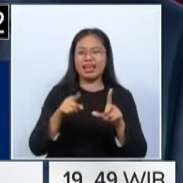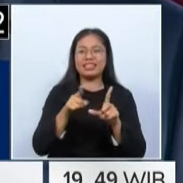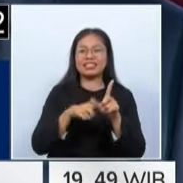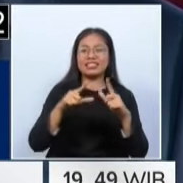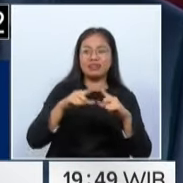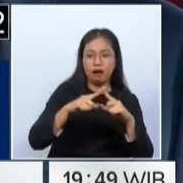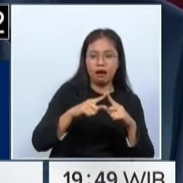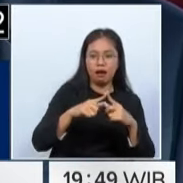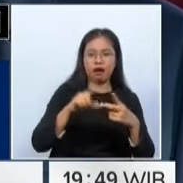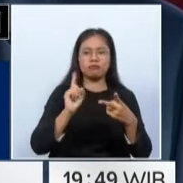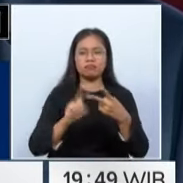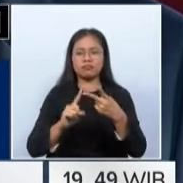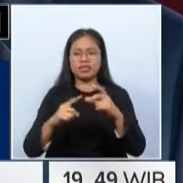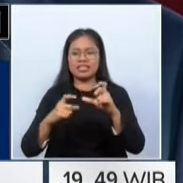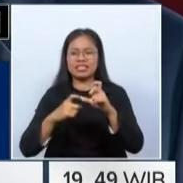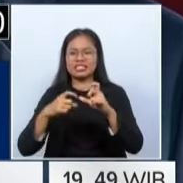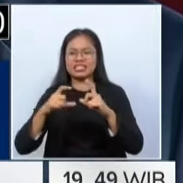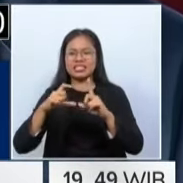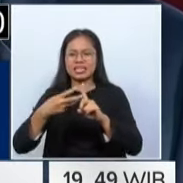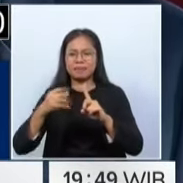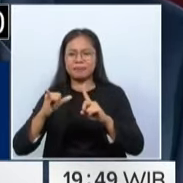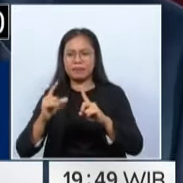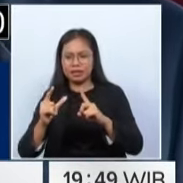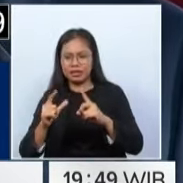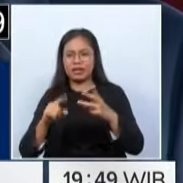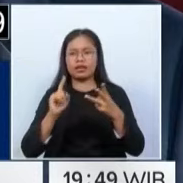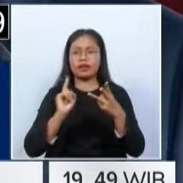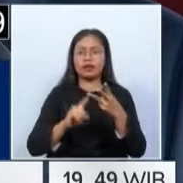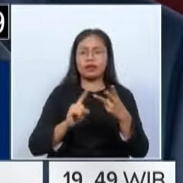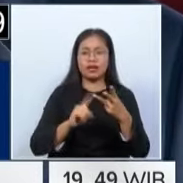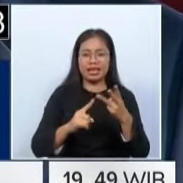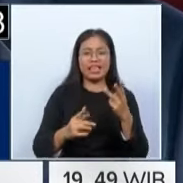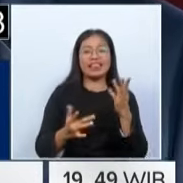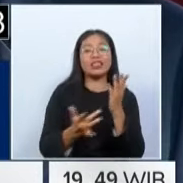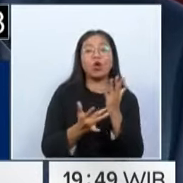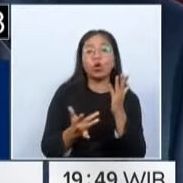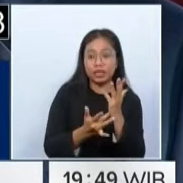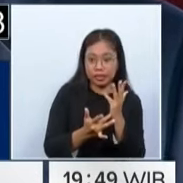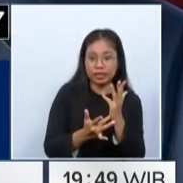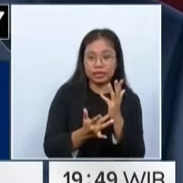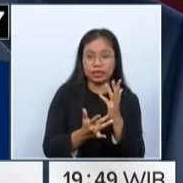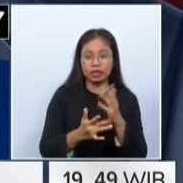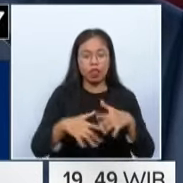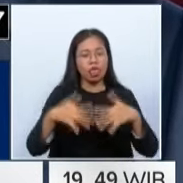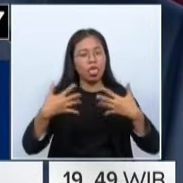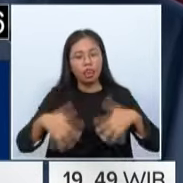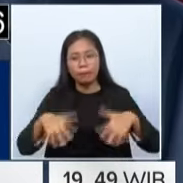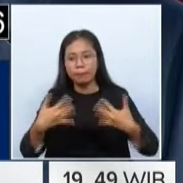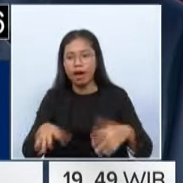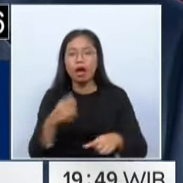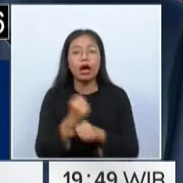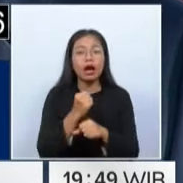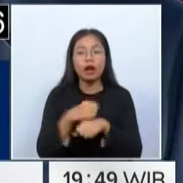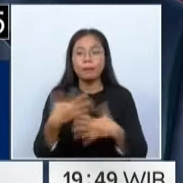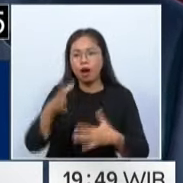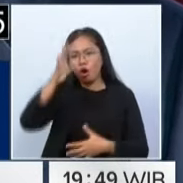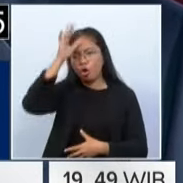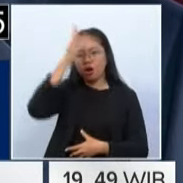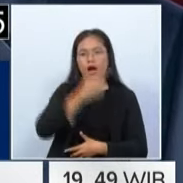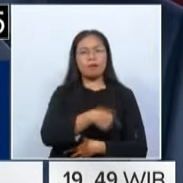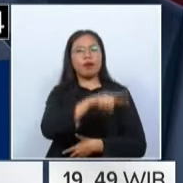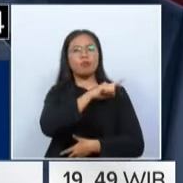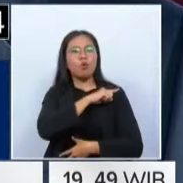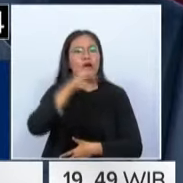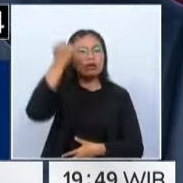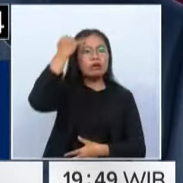cyber teknologi tinggi dan sebagainya adalah sumber daya manusianya awaknya saya begitu jadi